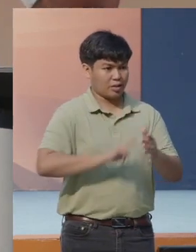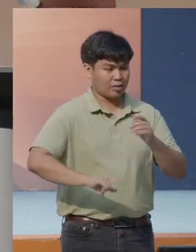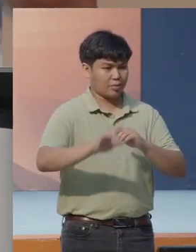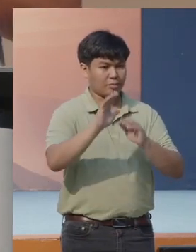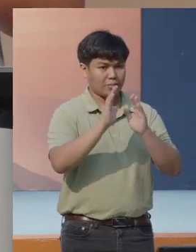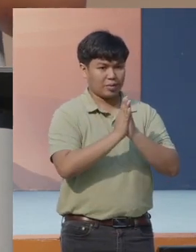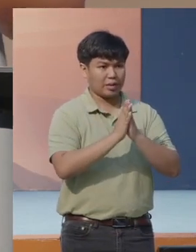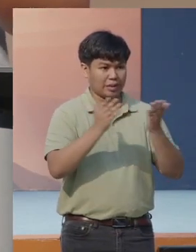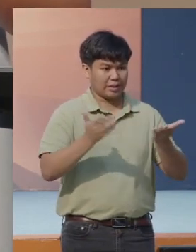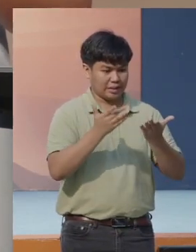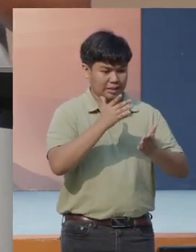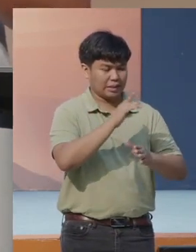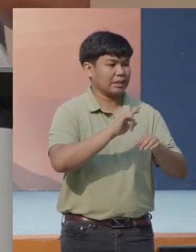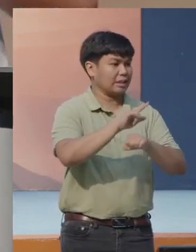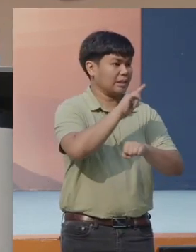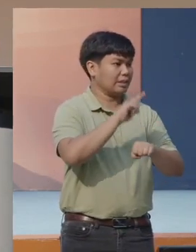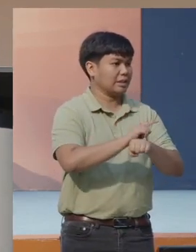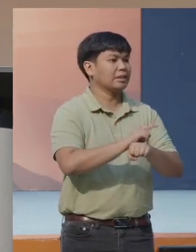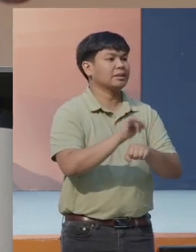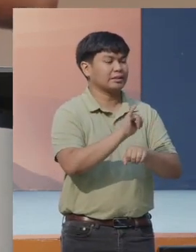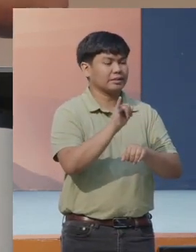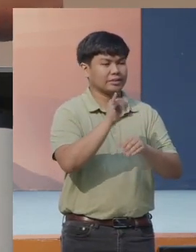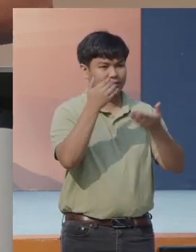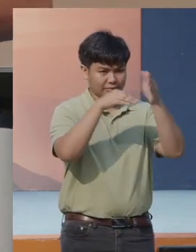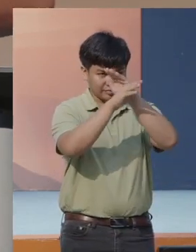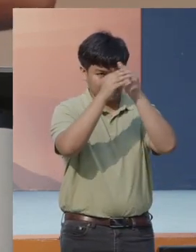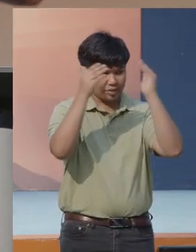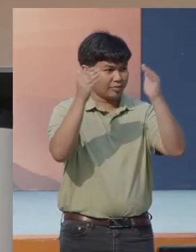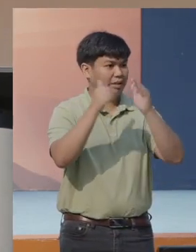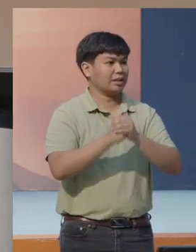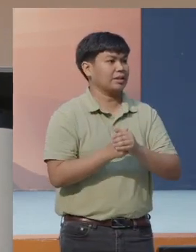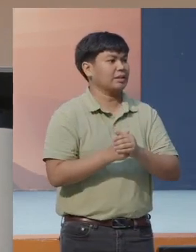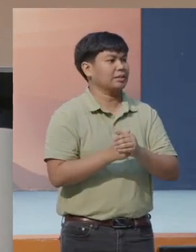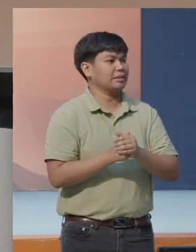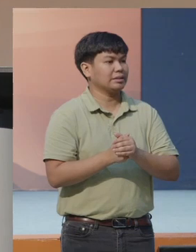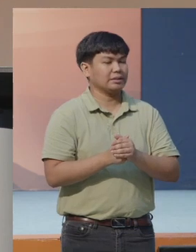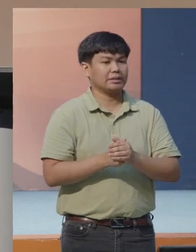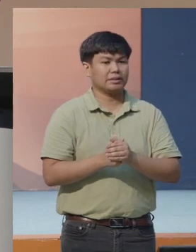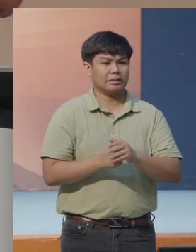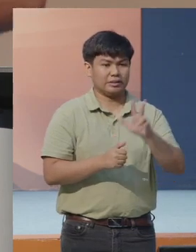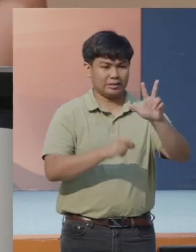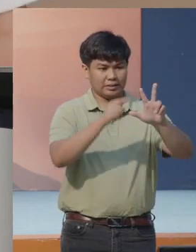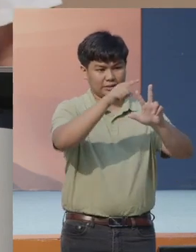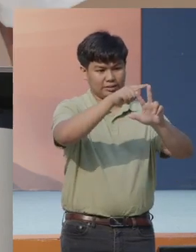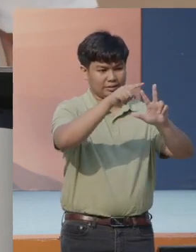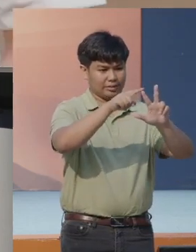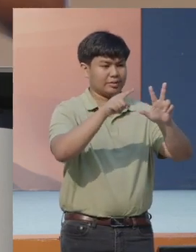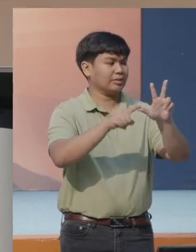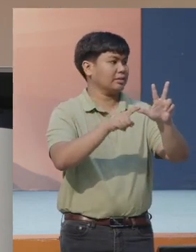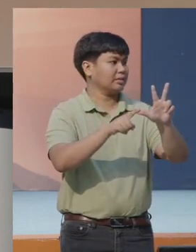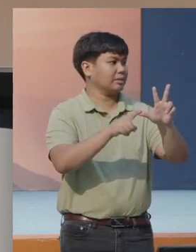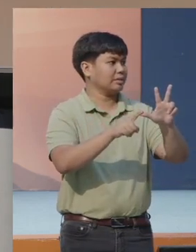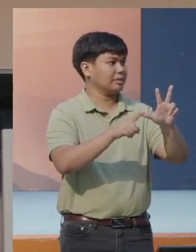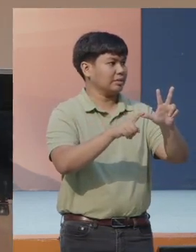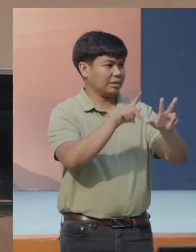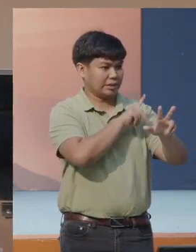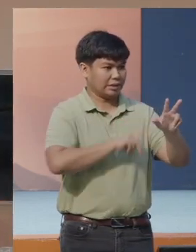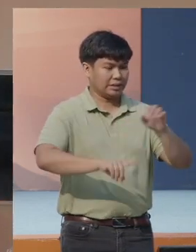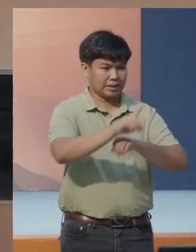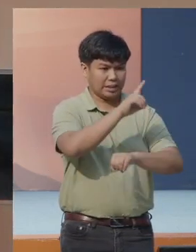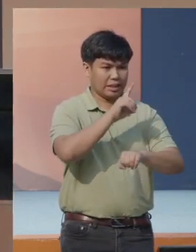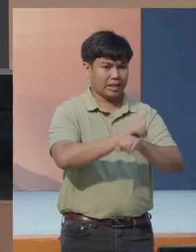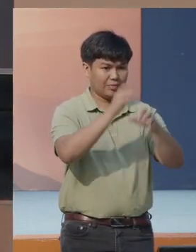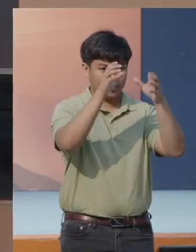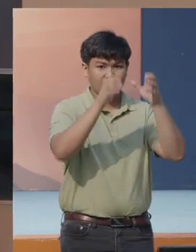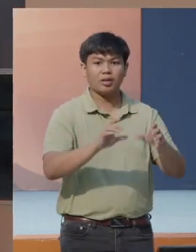na dito sa lupa para nang sa langit, may ibig sabihin yan. Let me leave you with 3 things. No? Bilang kingdom citizen na ni